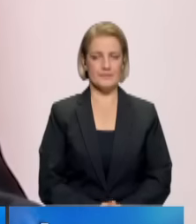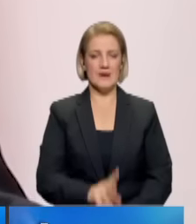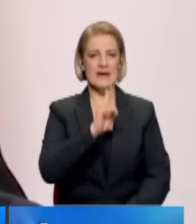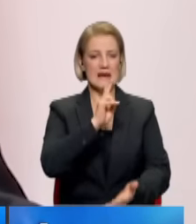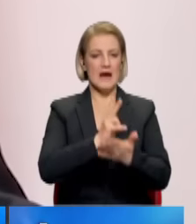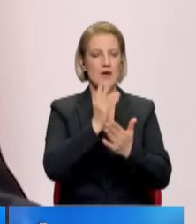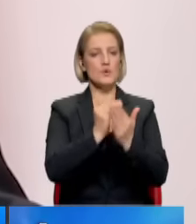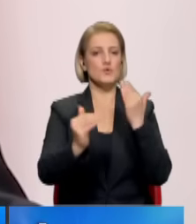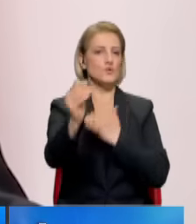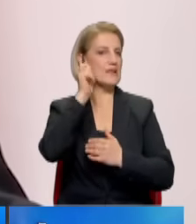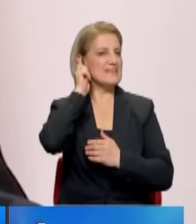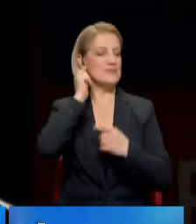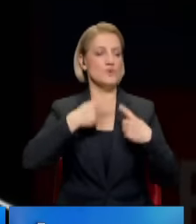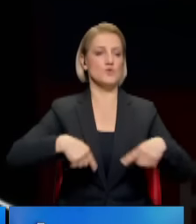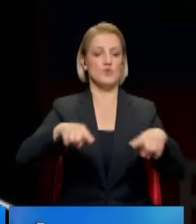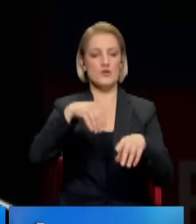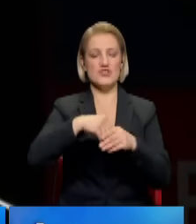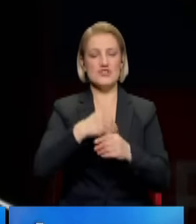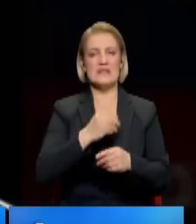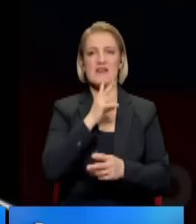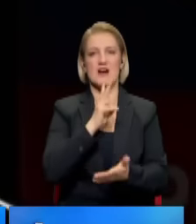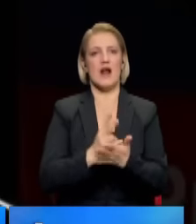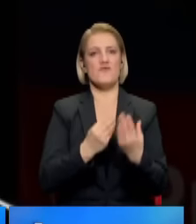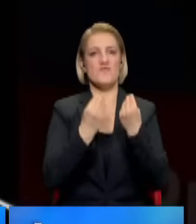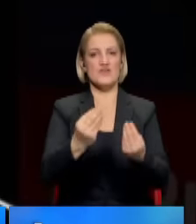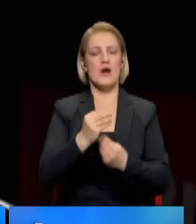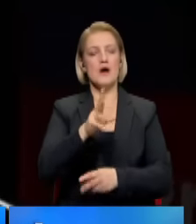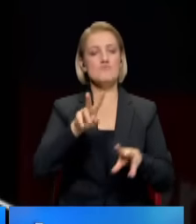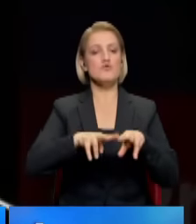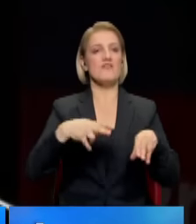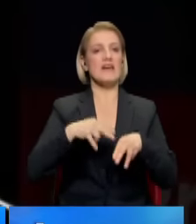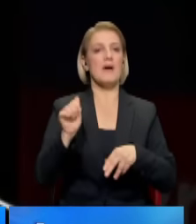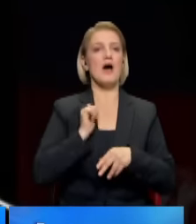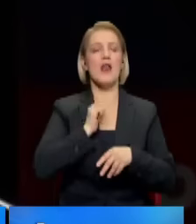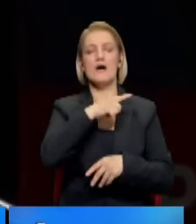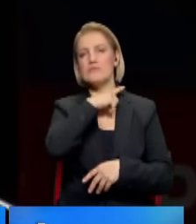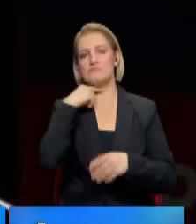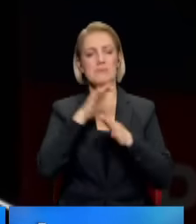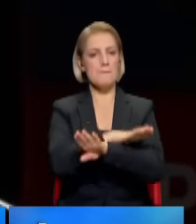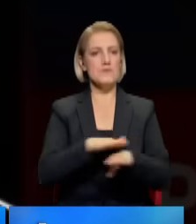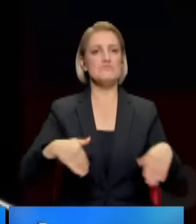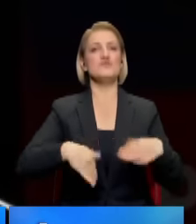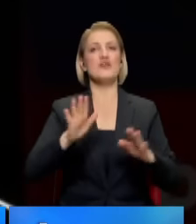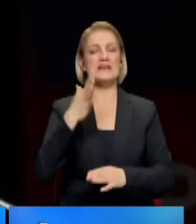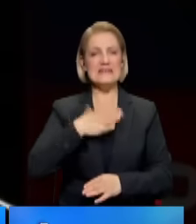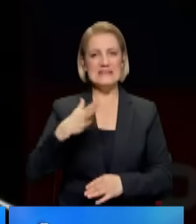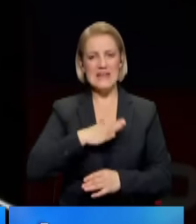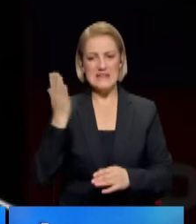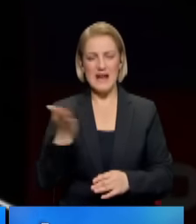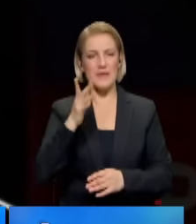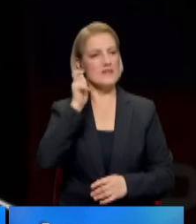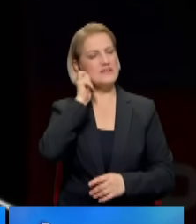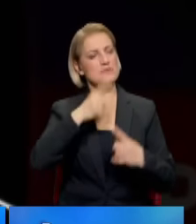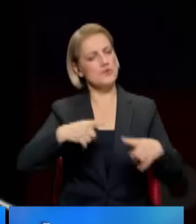Kararı Yüksek Disiplin Kurulu'nda vereceğiz. Mustafa Kemal'in askerleri asla bitmeyecek. Dilediğiniz kadar